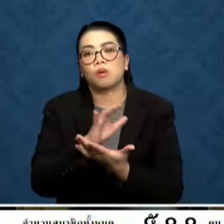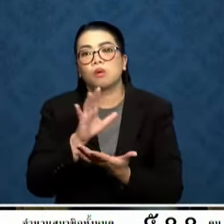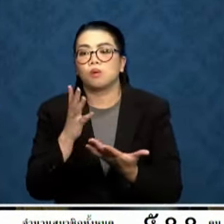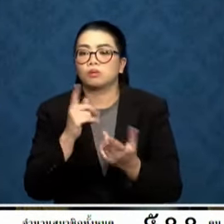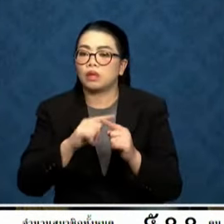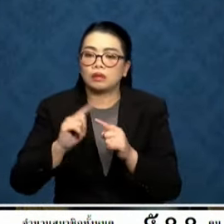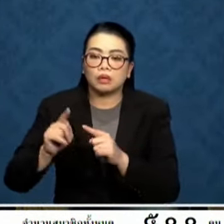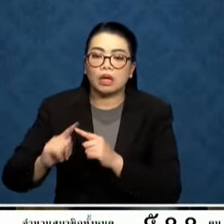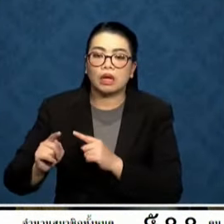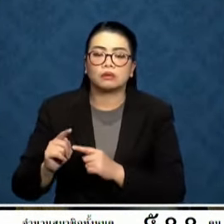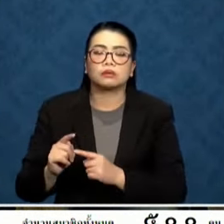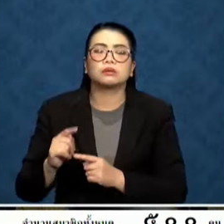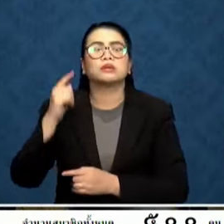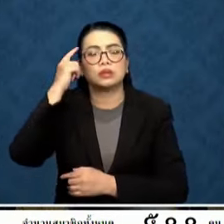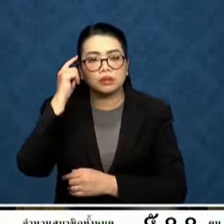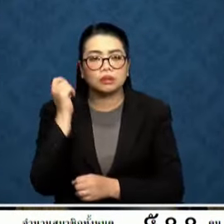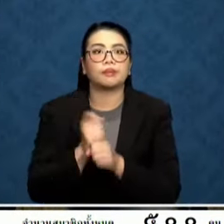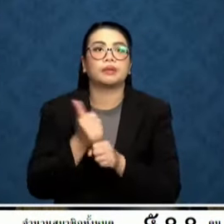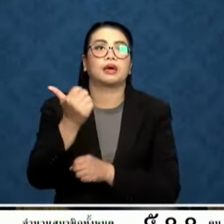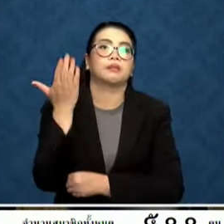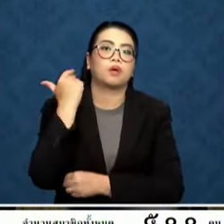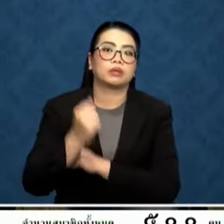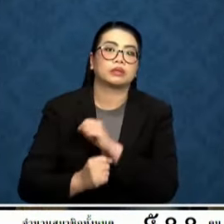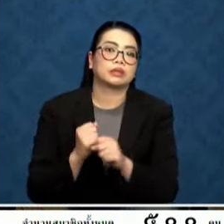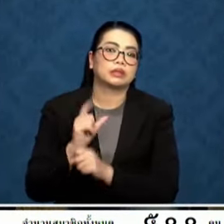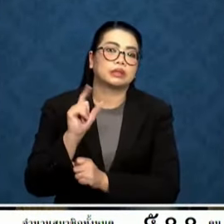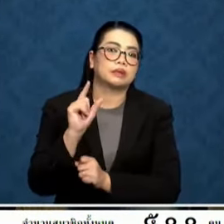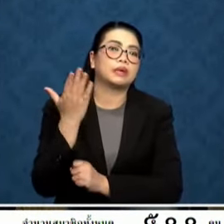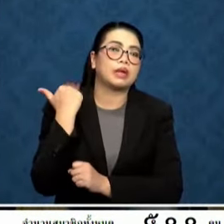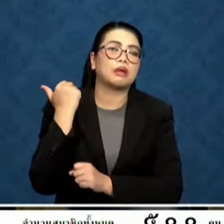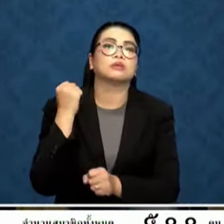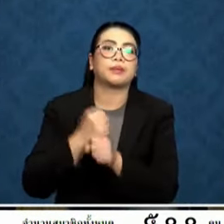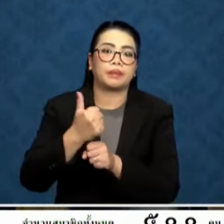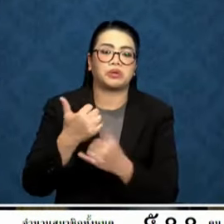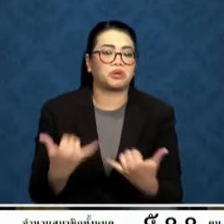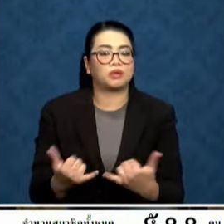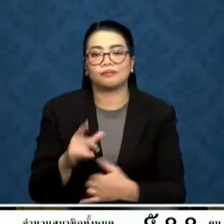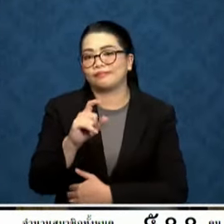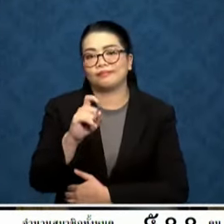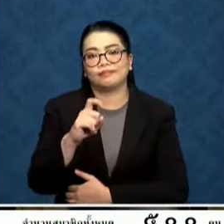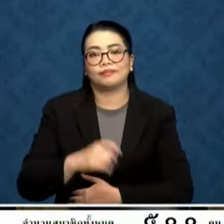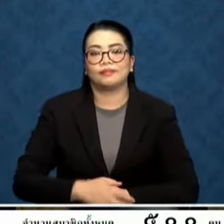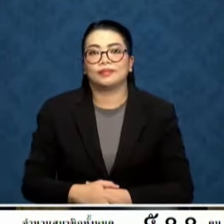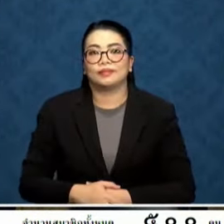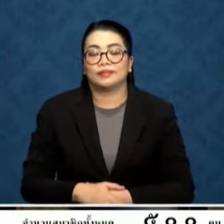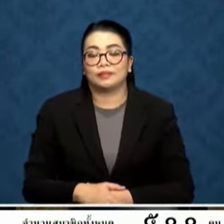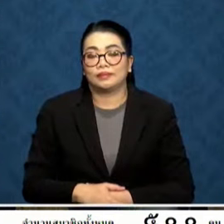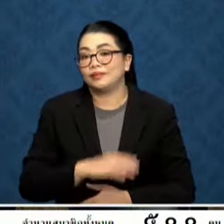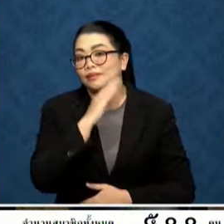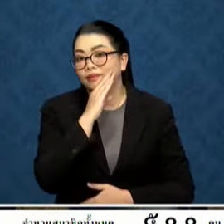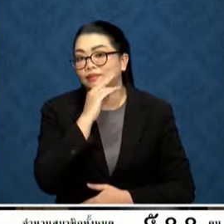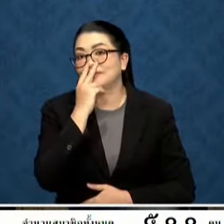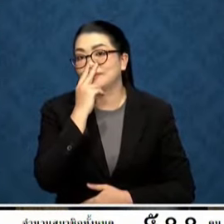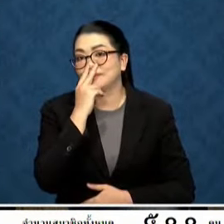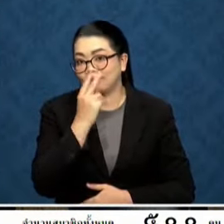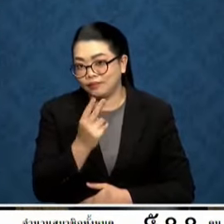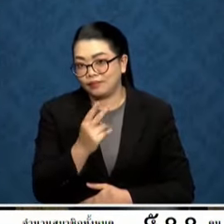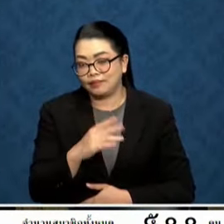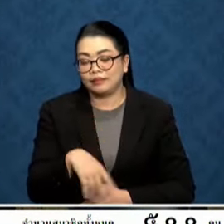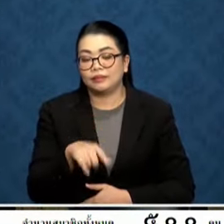เมื่อ 20ปีที่แล้วนะครับแล้วถ้าเราไปดูบท